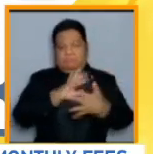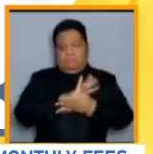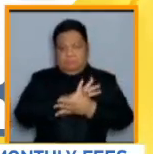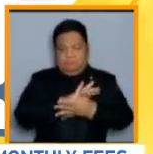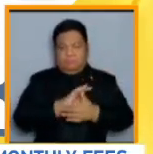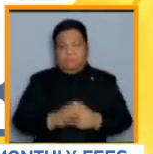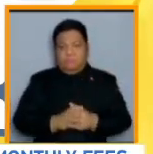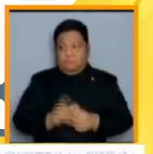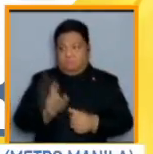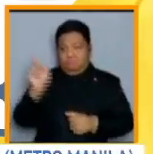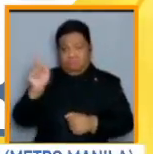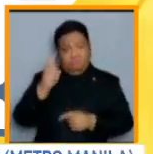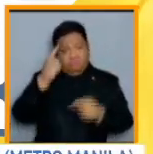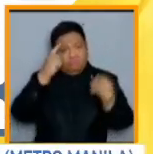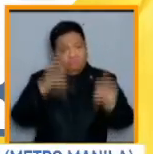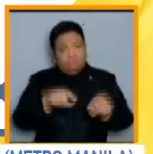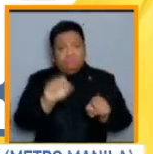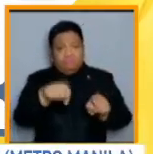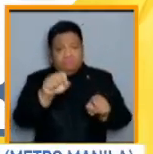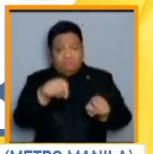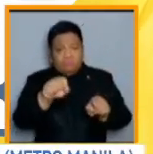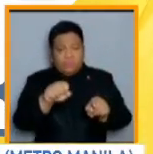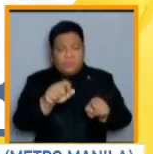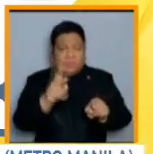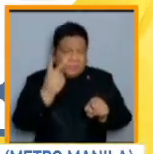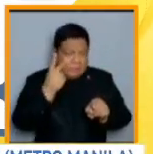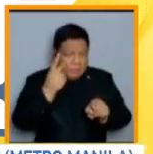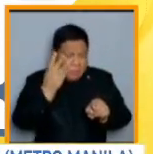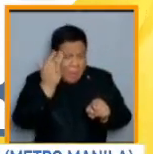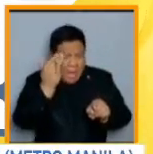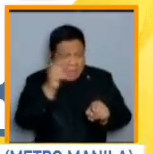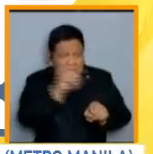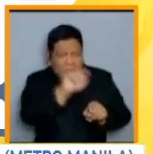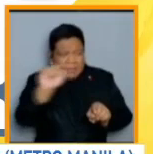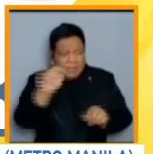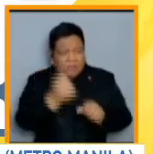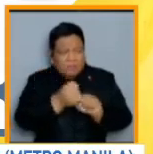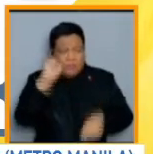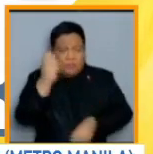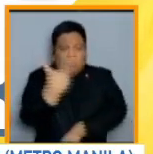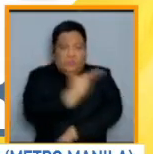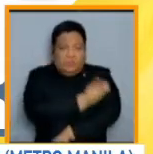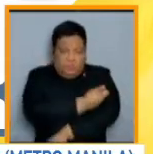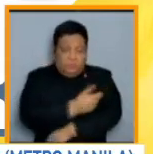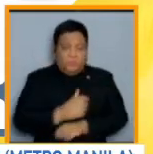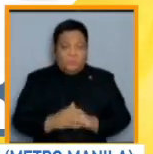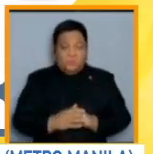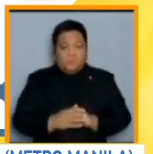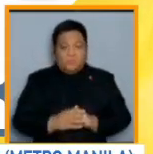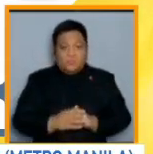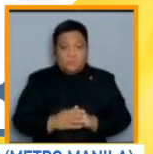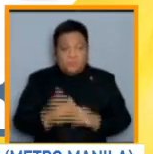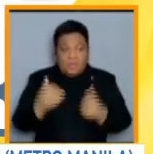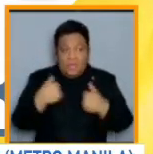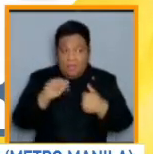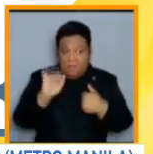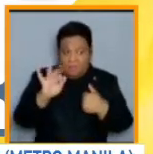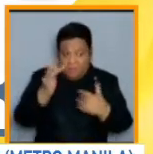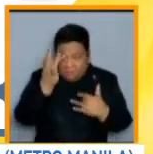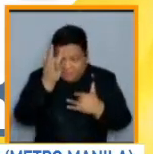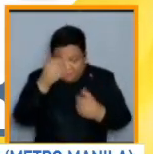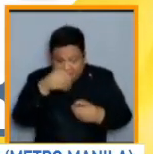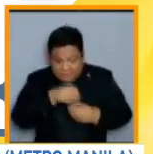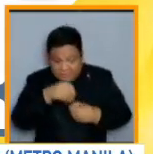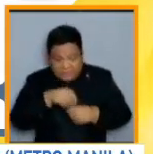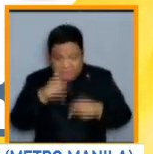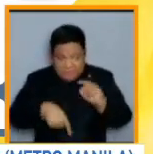muna ang dahilan kung bakit ayaw pang magpabakuna ng isang individual. Kung may medical condition daw, kaya hindi makapagpabakuna at may